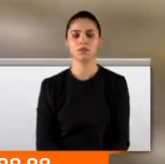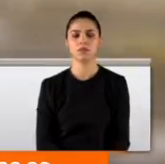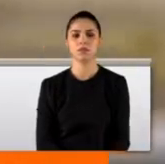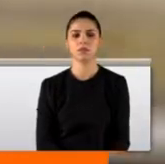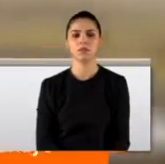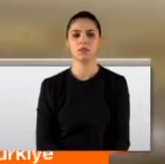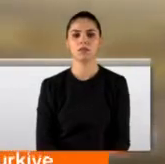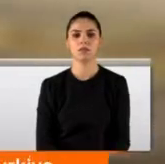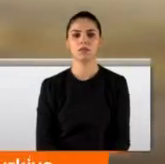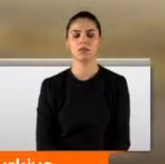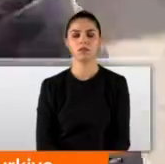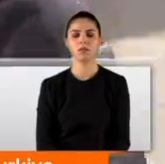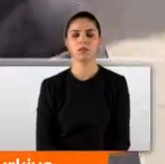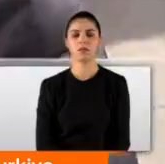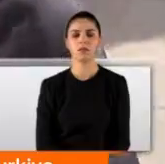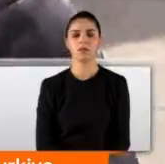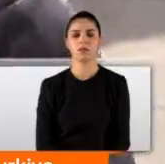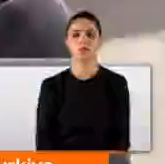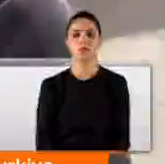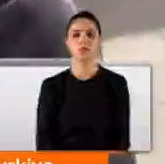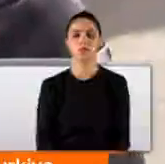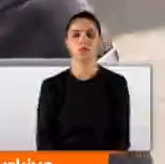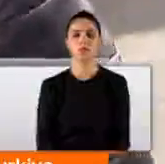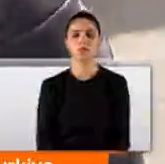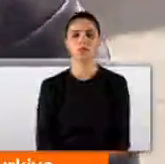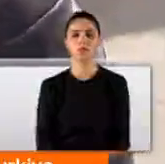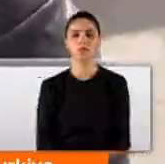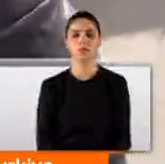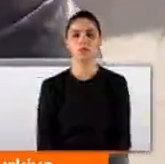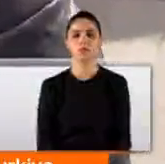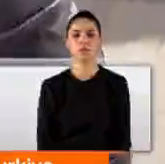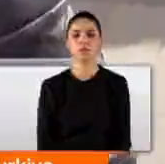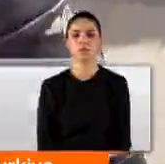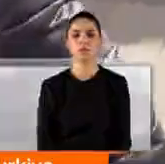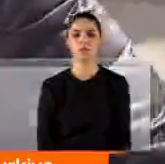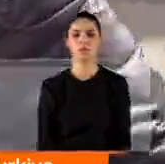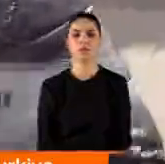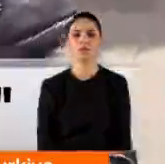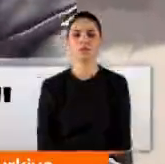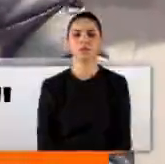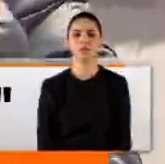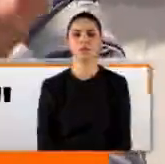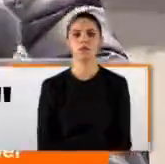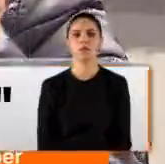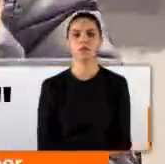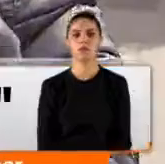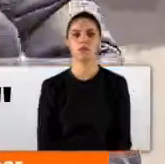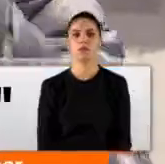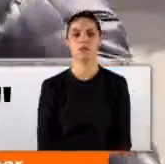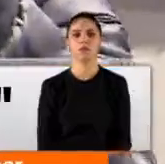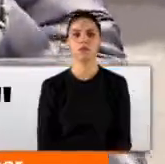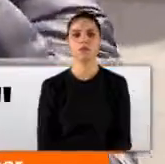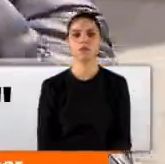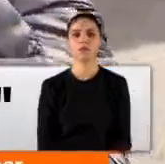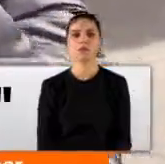Tamam tamam arkadaşlar çekilin, polisi arıyor. Ne idüğü belirsiz tipler kalıyor. Fuhuşu da var orada. Esrar şeyleri de var